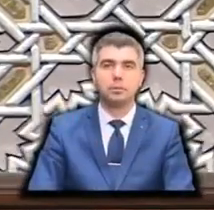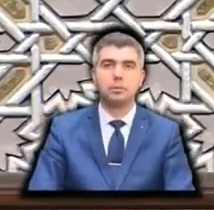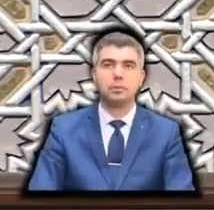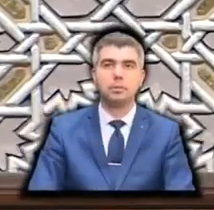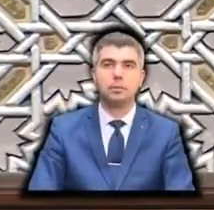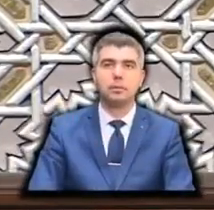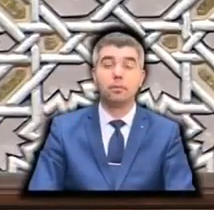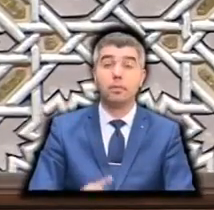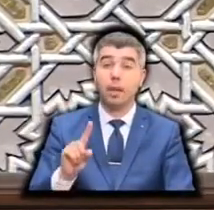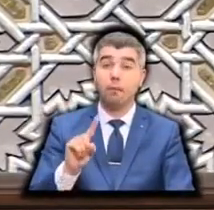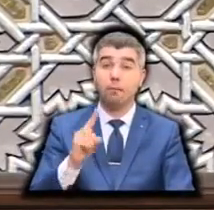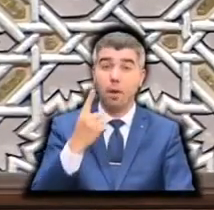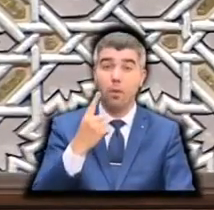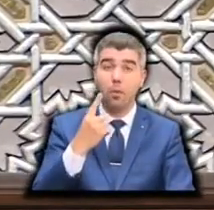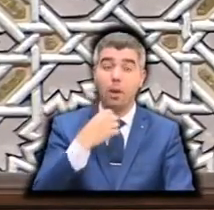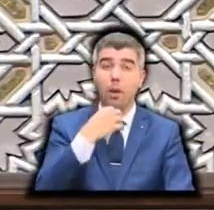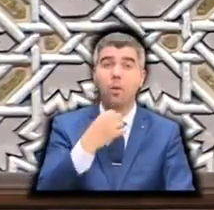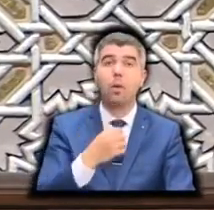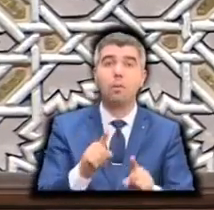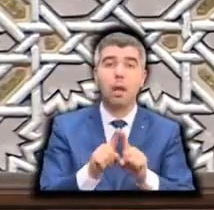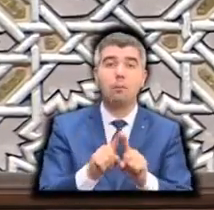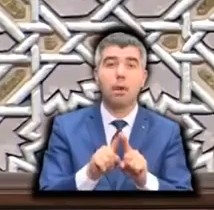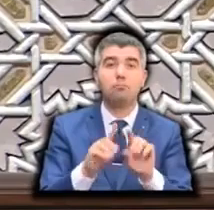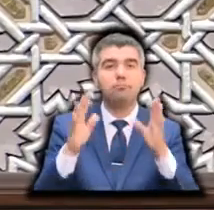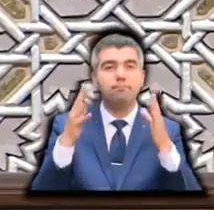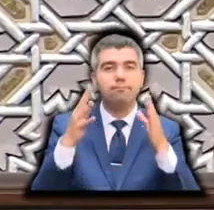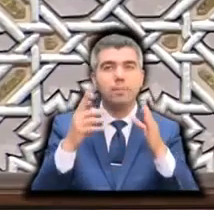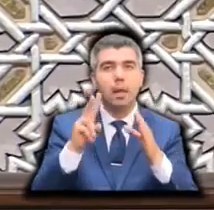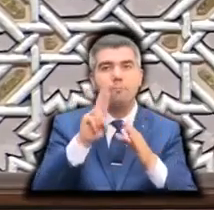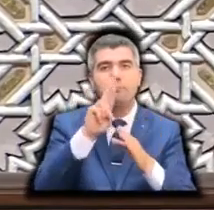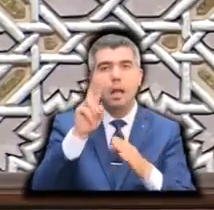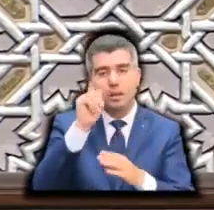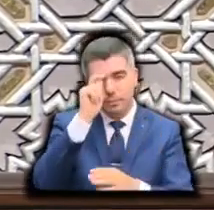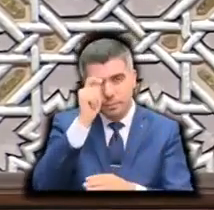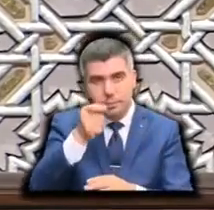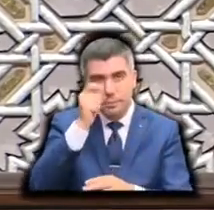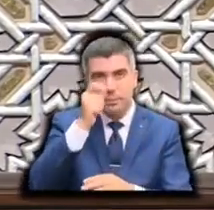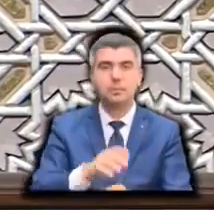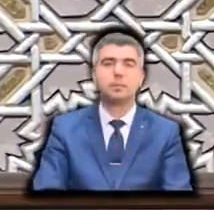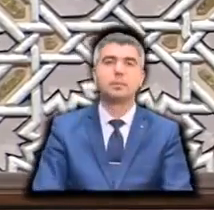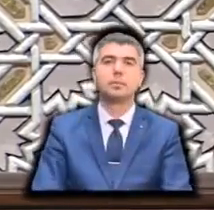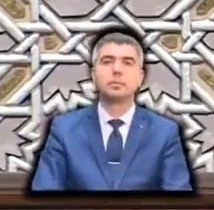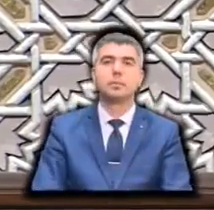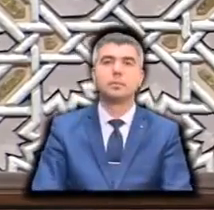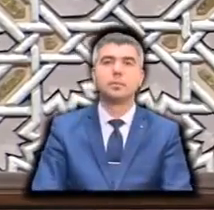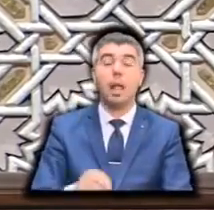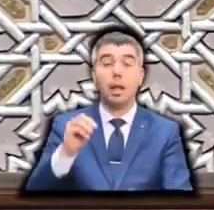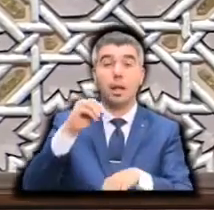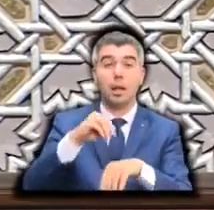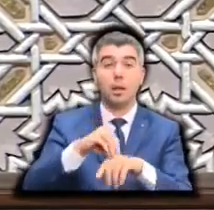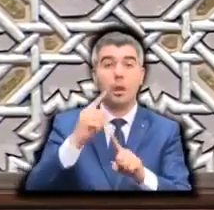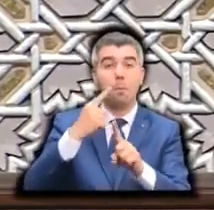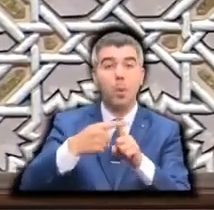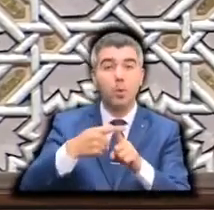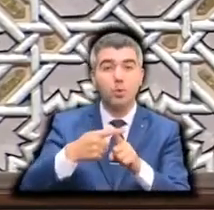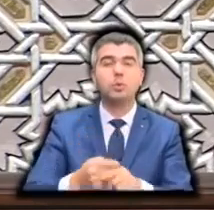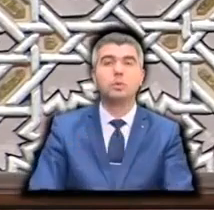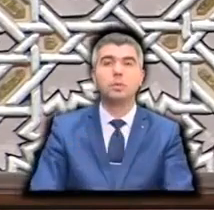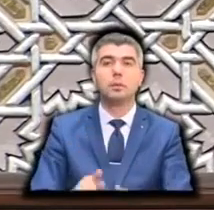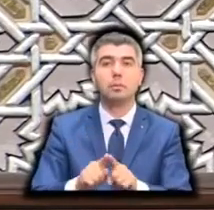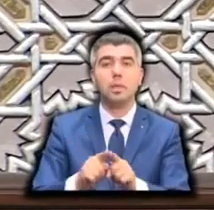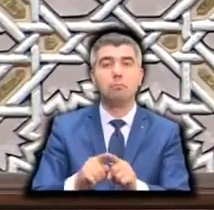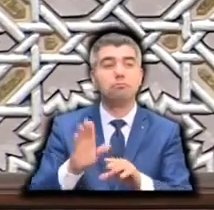بداية أنوه بالعناية الملكية السامية بهذا الملف، وأيضا بتوجيهتي السامية